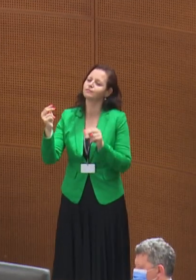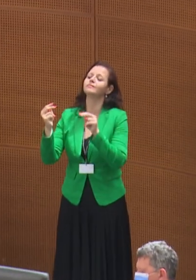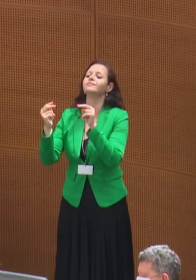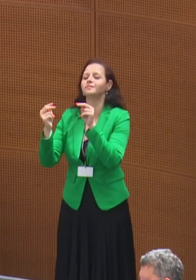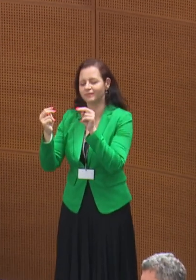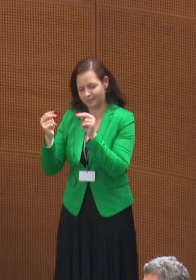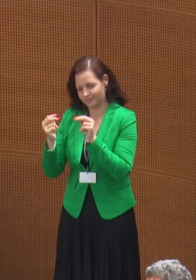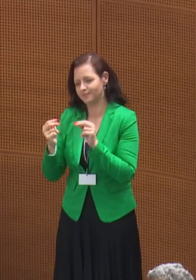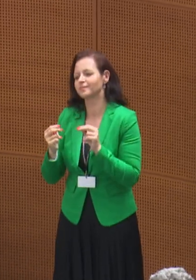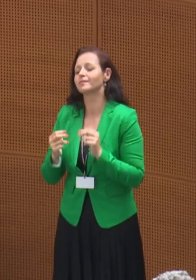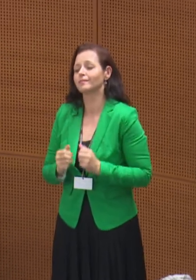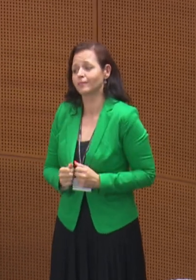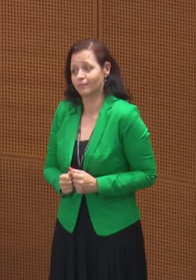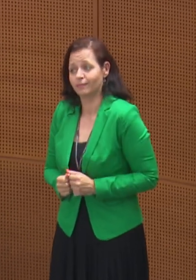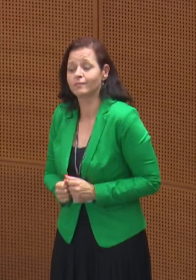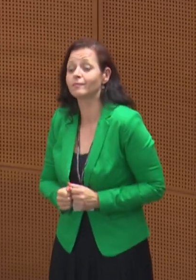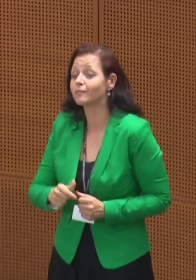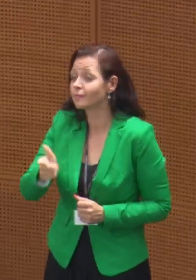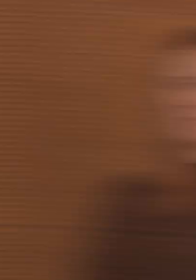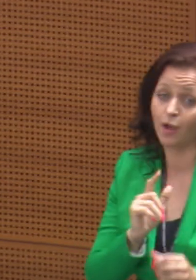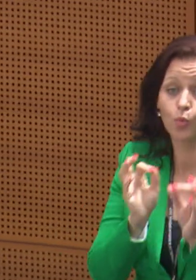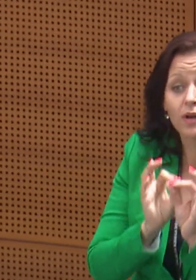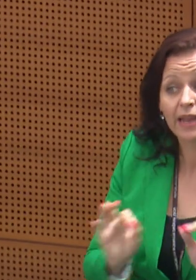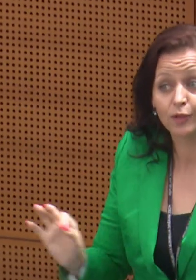ranljivo manjšino in skupnost.